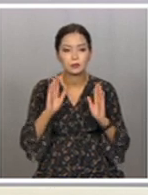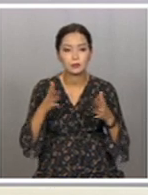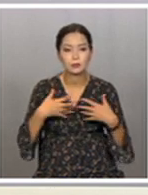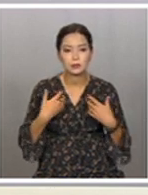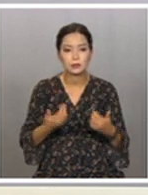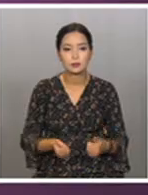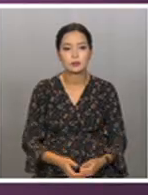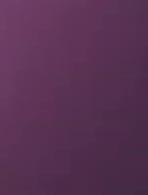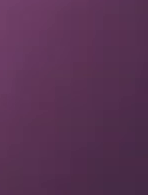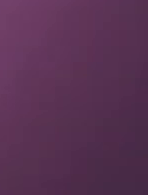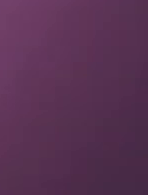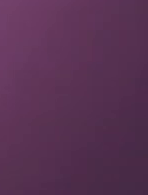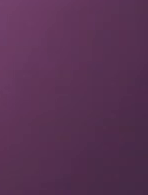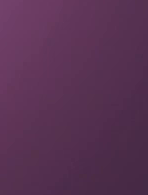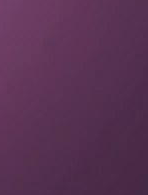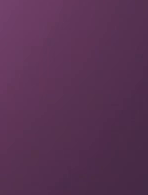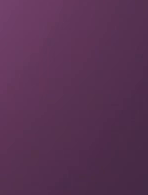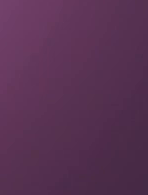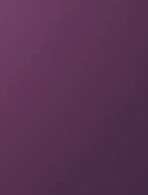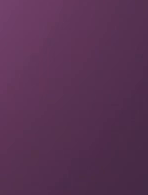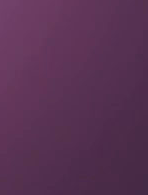Сау болыңыздар!